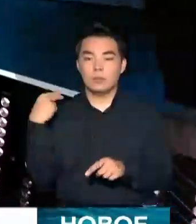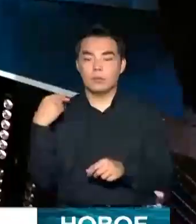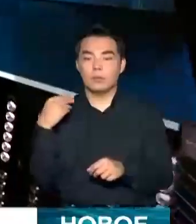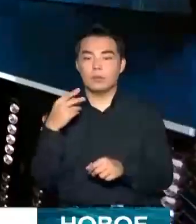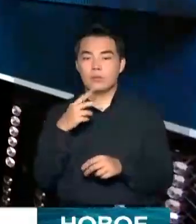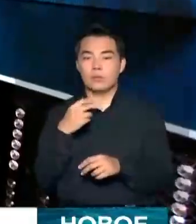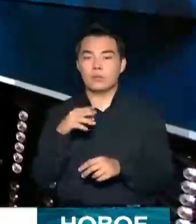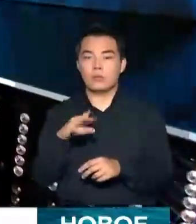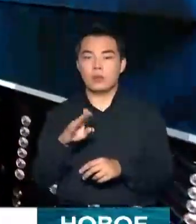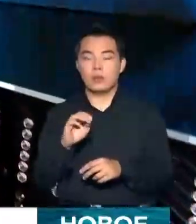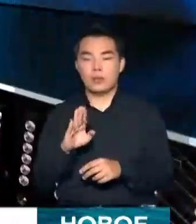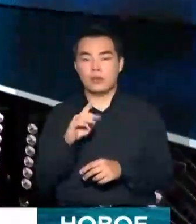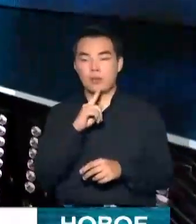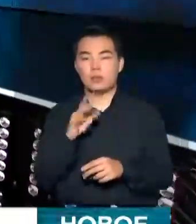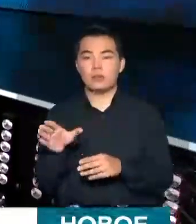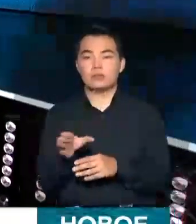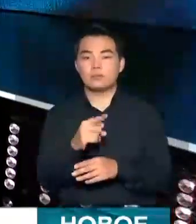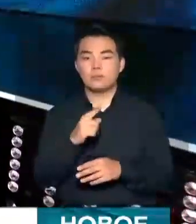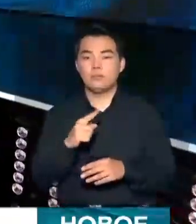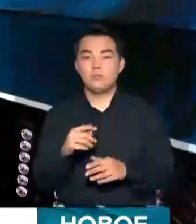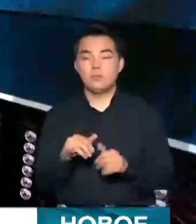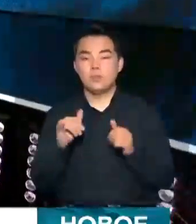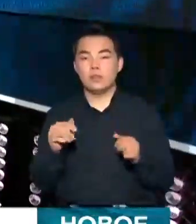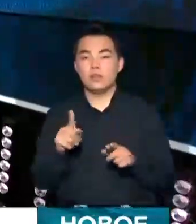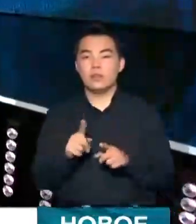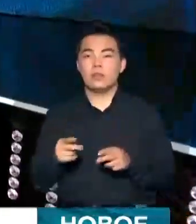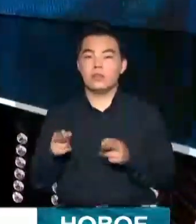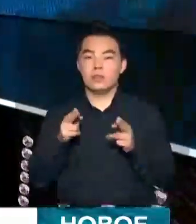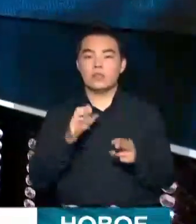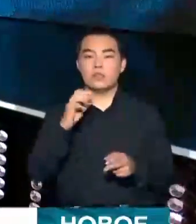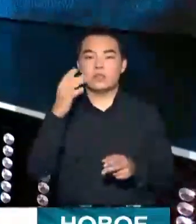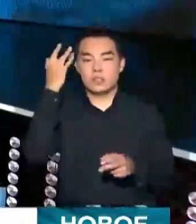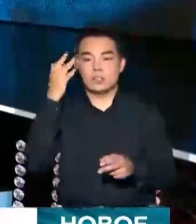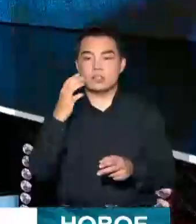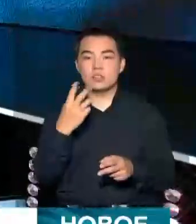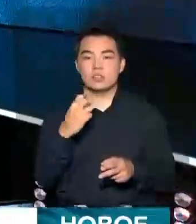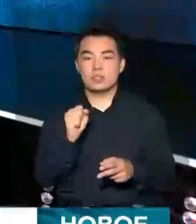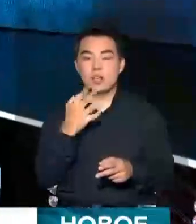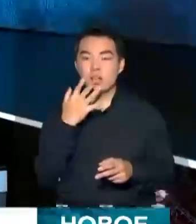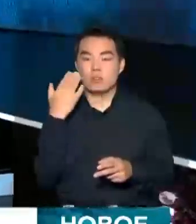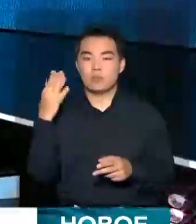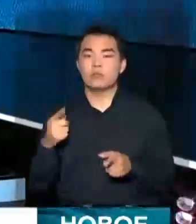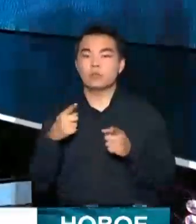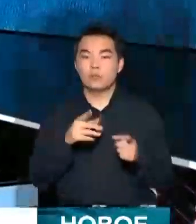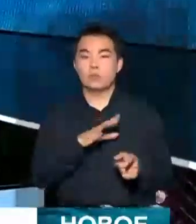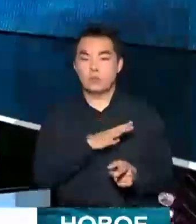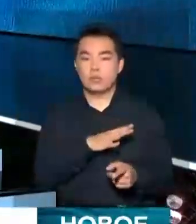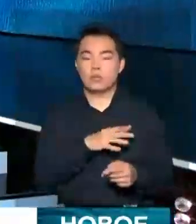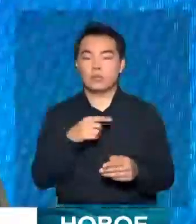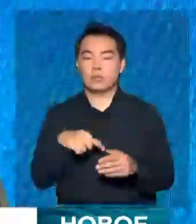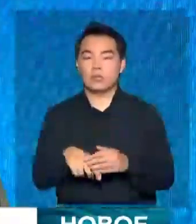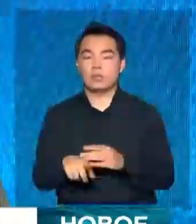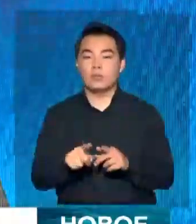Это, кстати, подчеркивалось многократно и во время визита президента в США, и на других площадках, в том